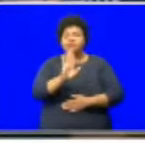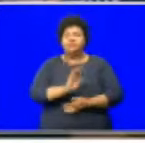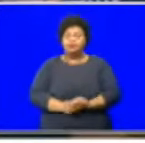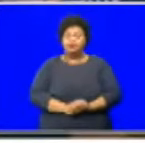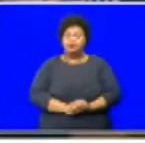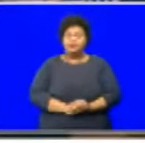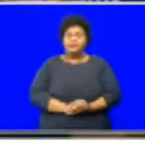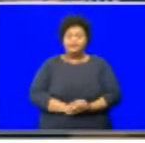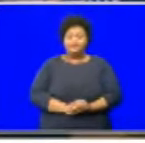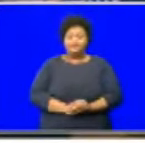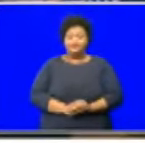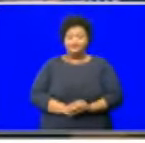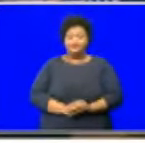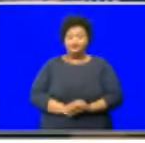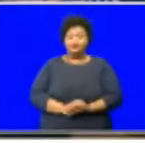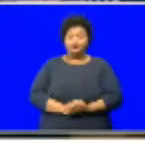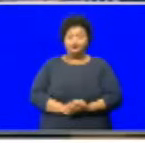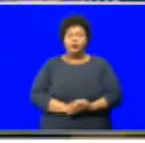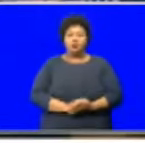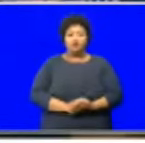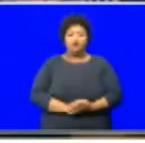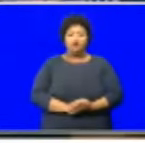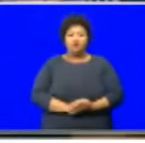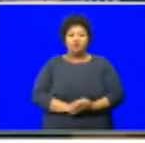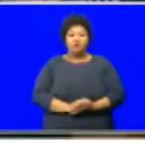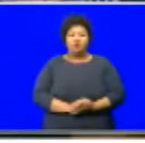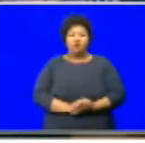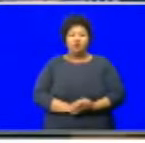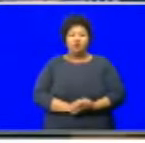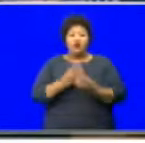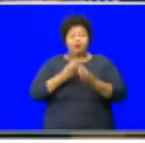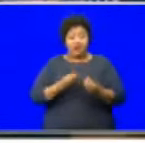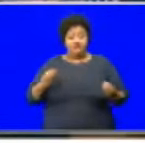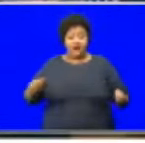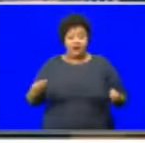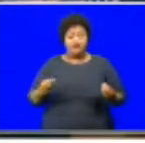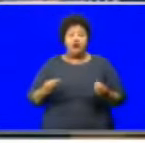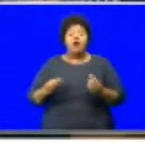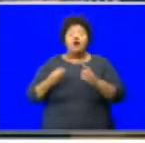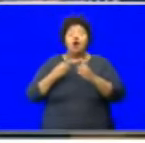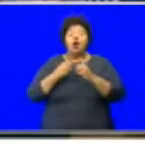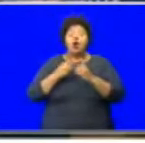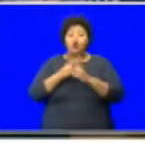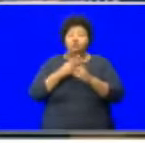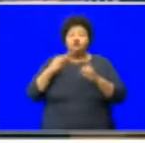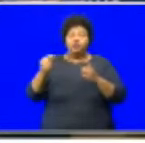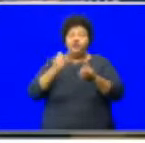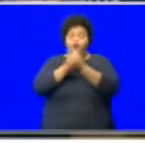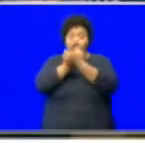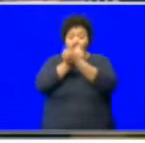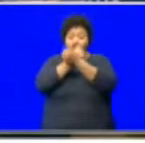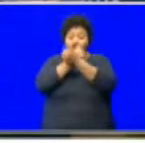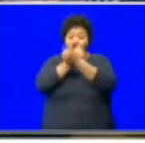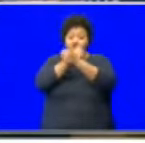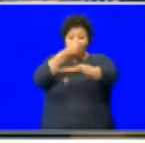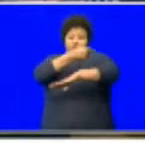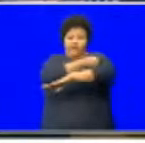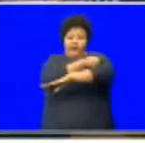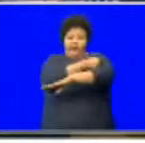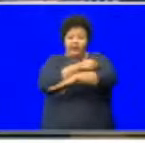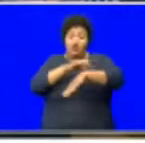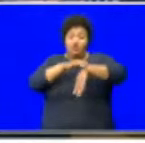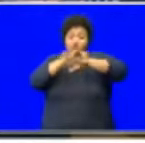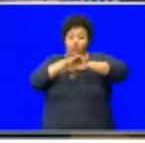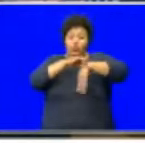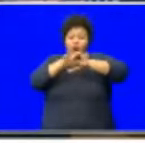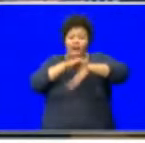Kucala kusebentiswa kwemjovo ekugomela sifo samalala eveva kubantwana kuthi awusita kakhulu emaveli vekadi le-Afrika